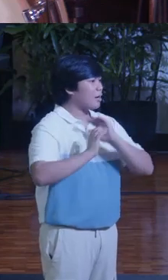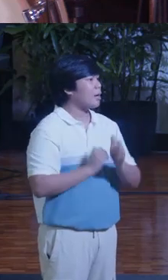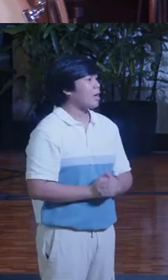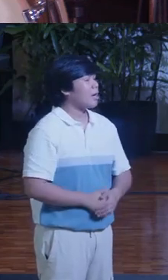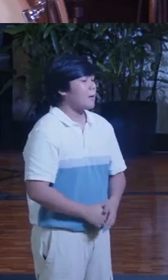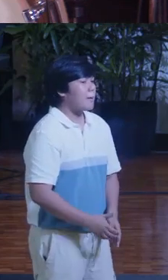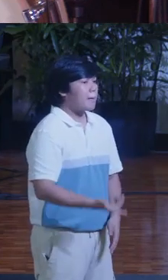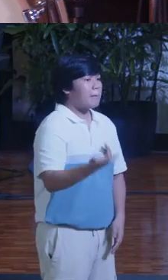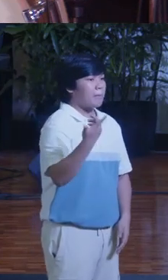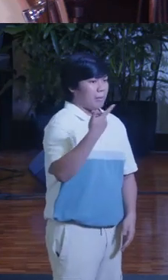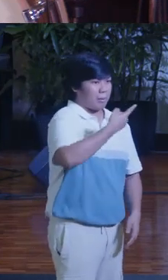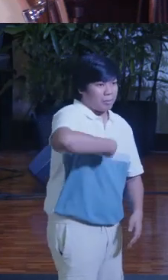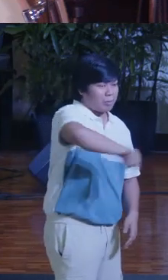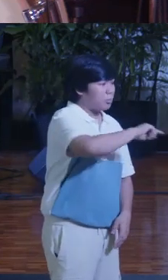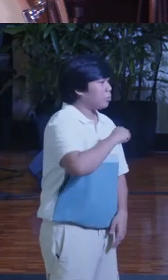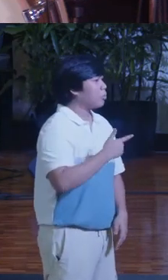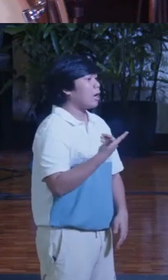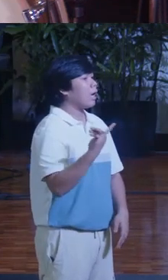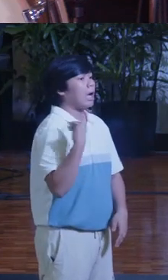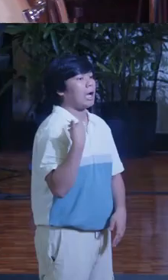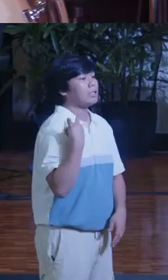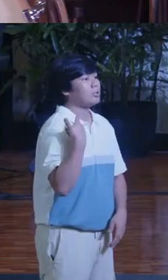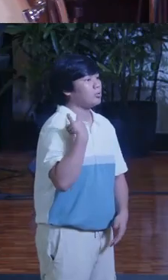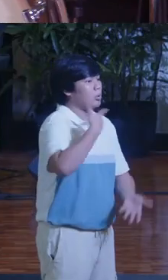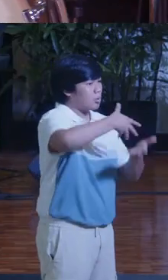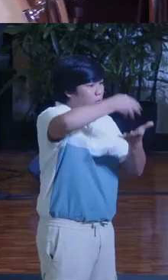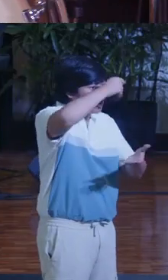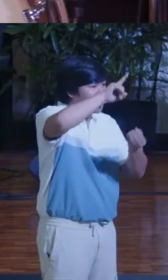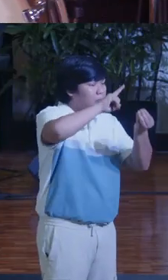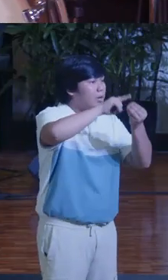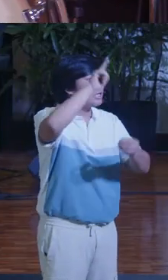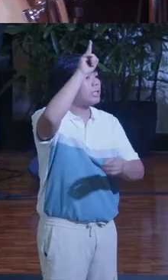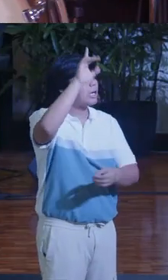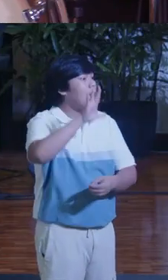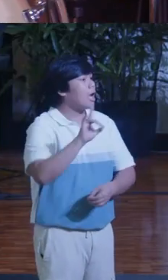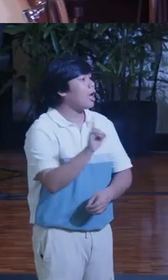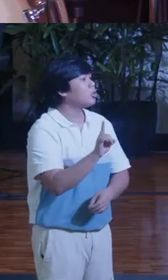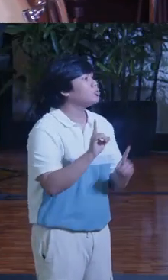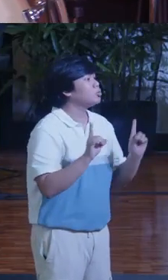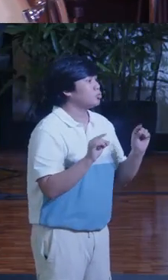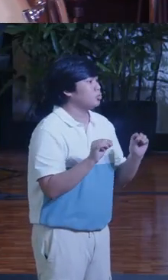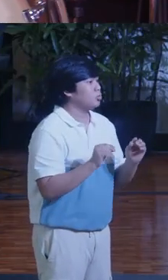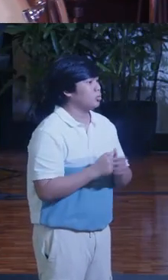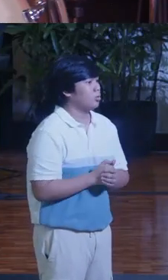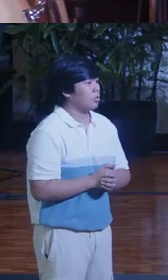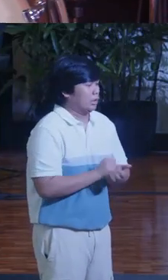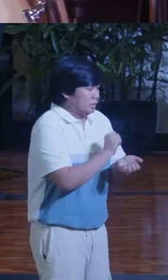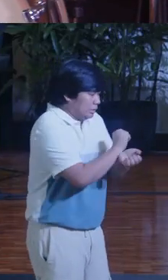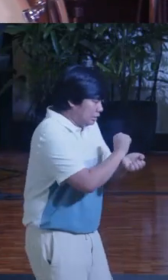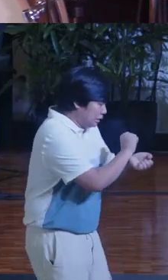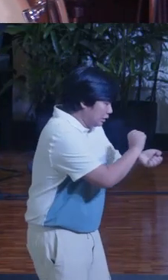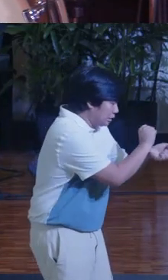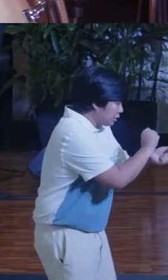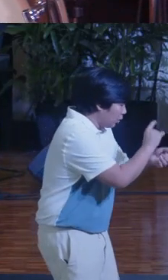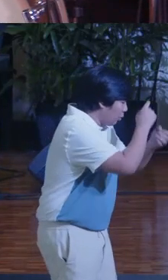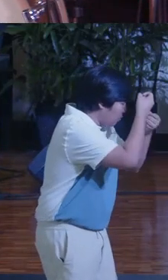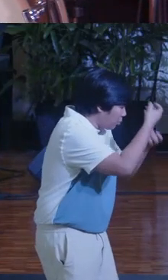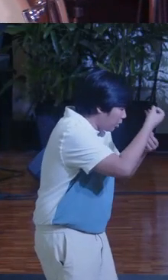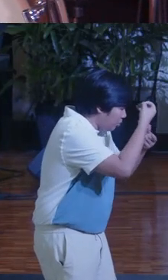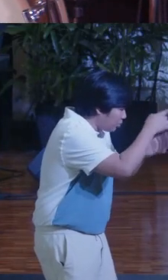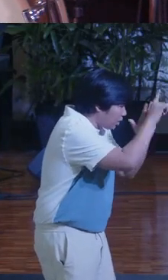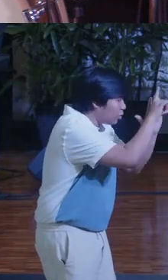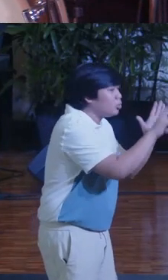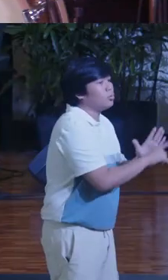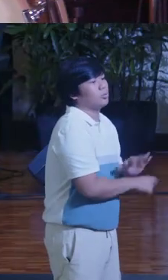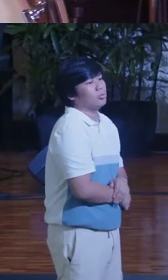you did not know God, you were enslaved to those that by nature were not God's. But now that you have come to know God, or